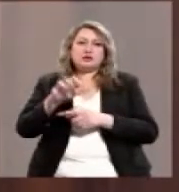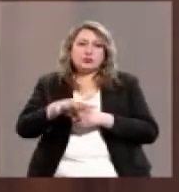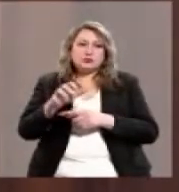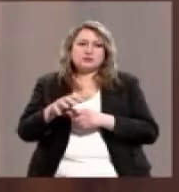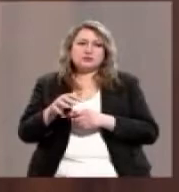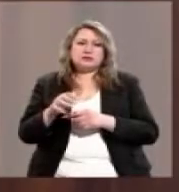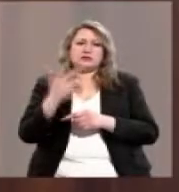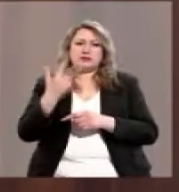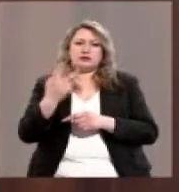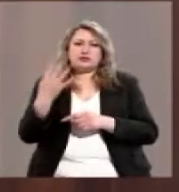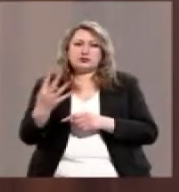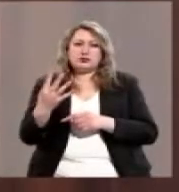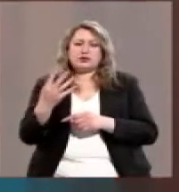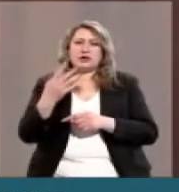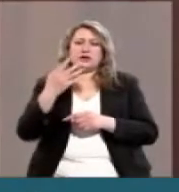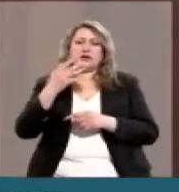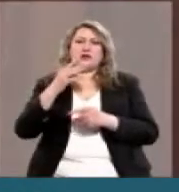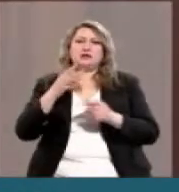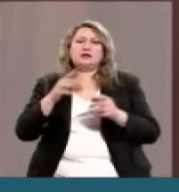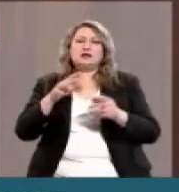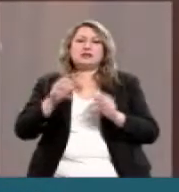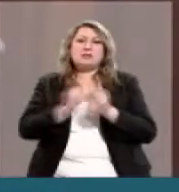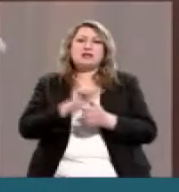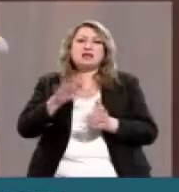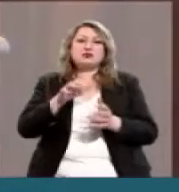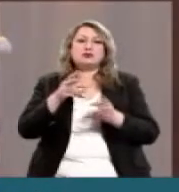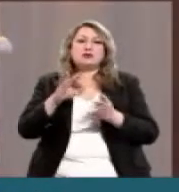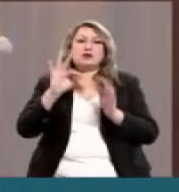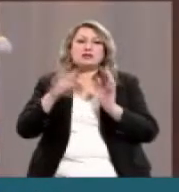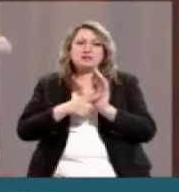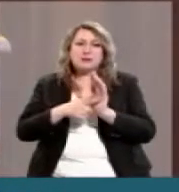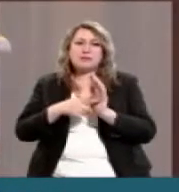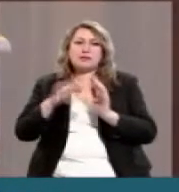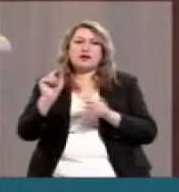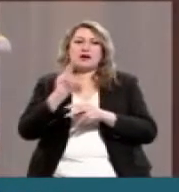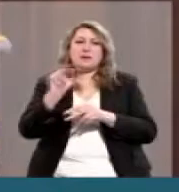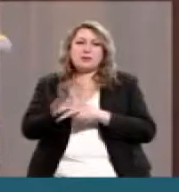агрегата номер 3 и 4, замена сетевого насосного агрегата номер 7 и капитальный ремонт